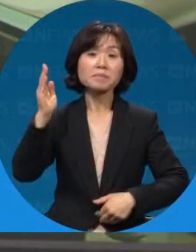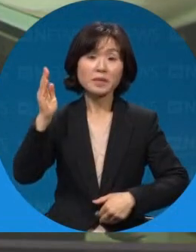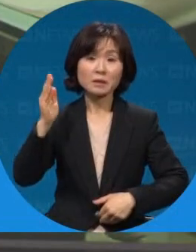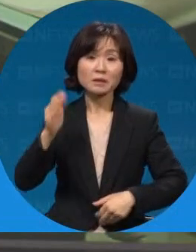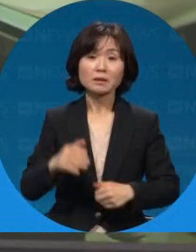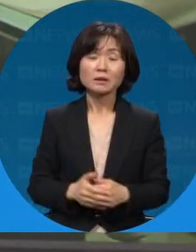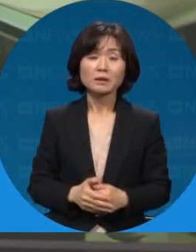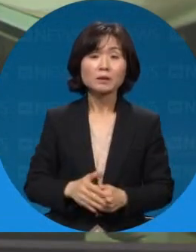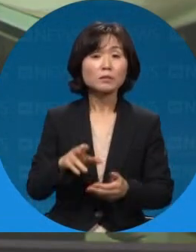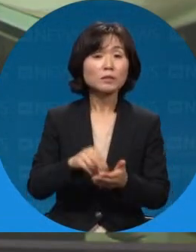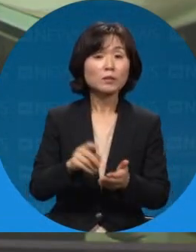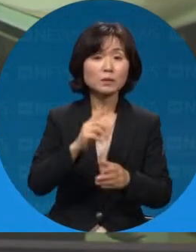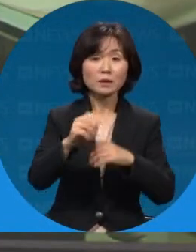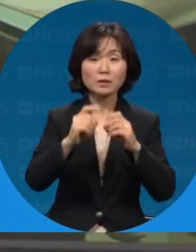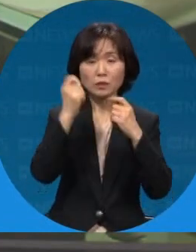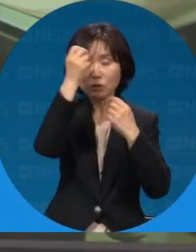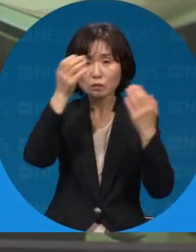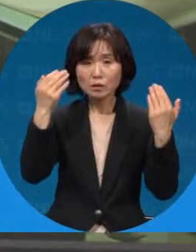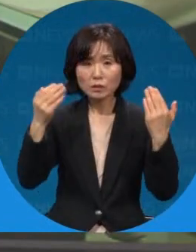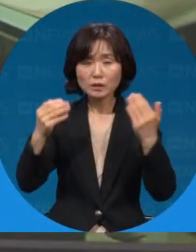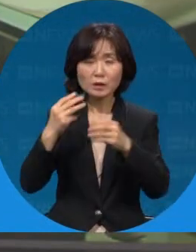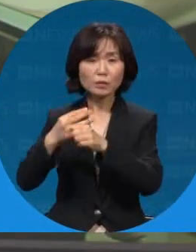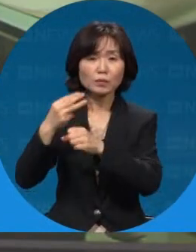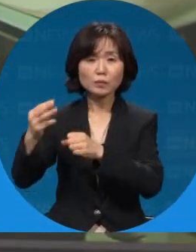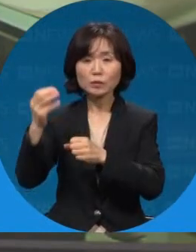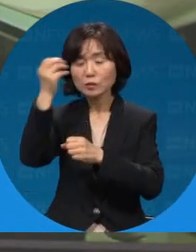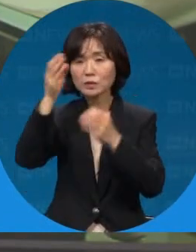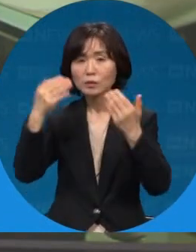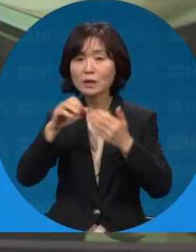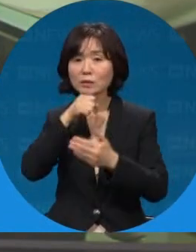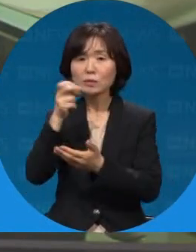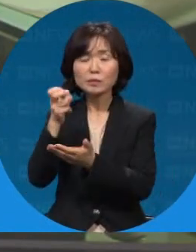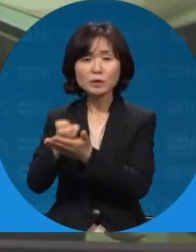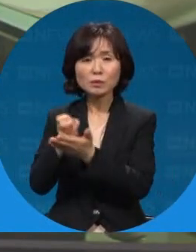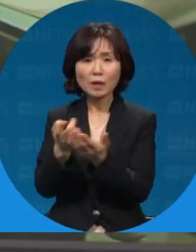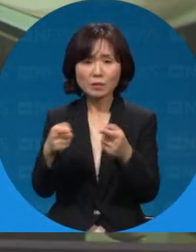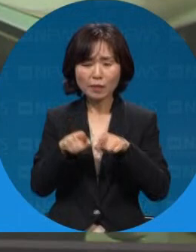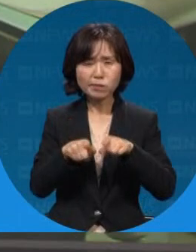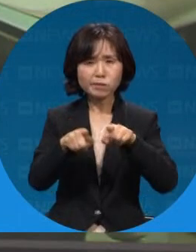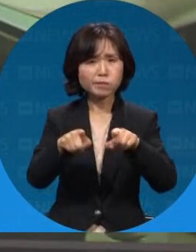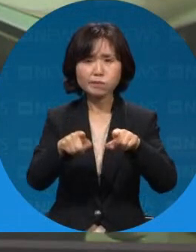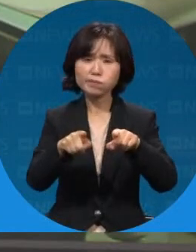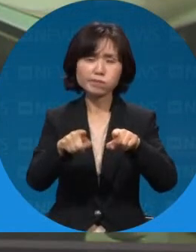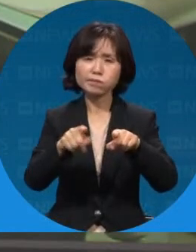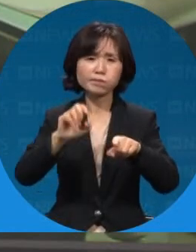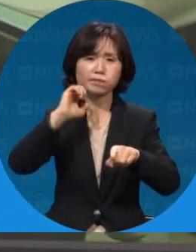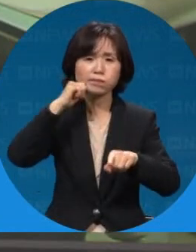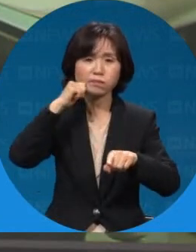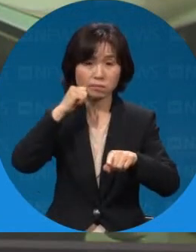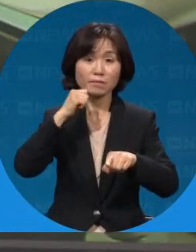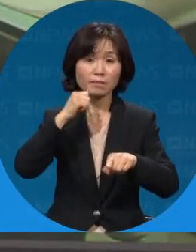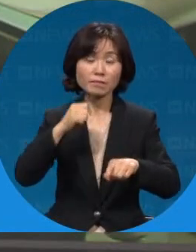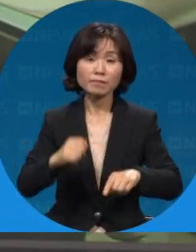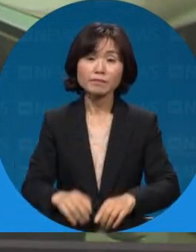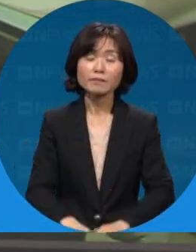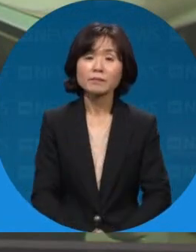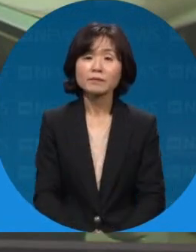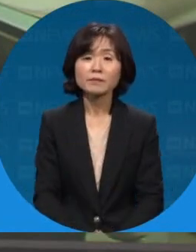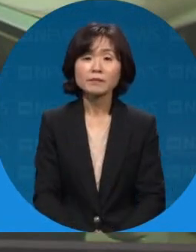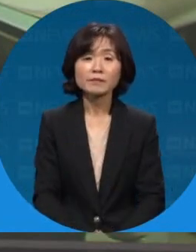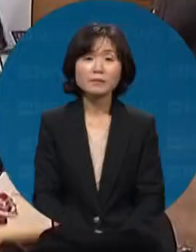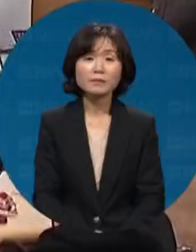자사고가 3년 뒤 도입될 고교 학점 제와 는 같이 가기 어려운 제도 라는 겁니다 서연아 기자가 취재했습니다